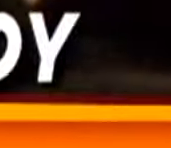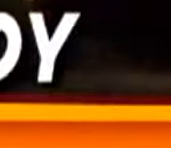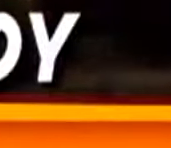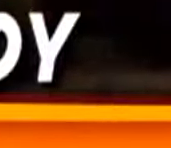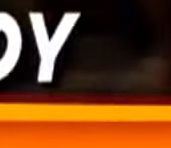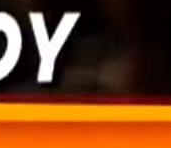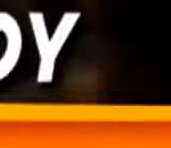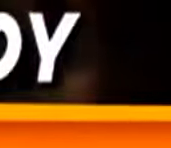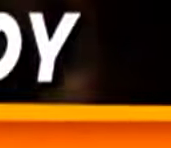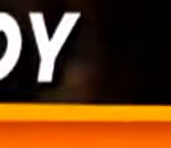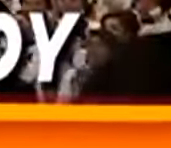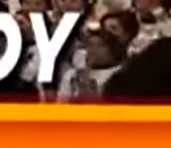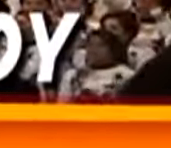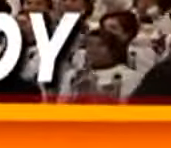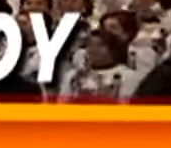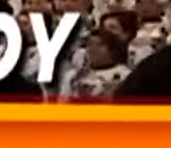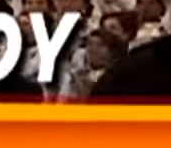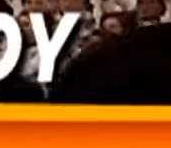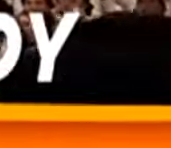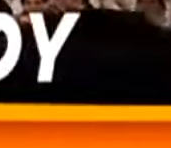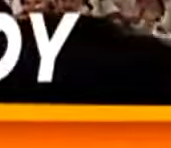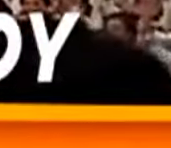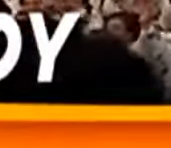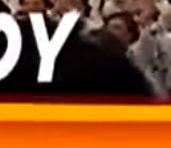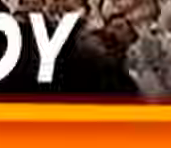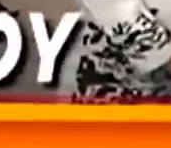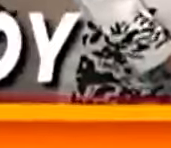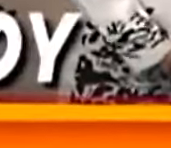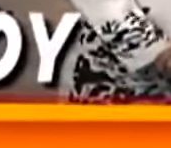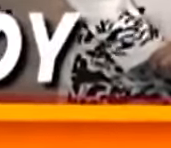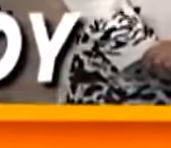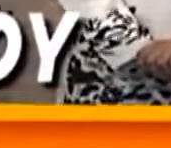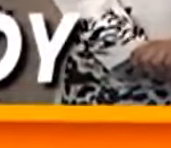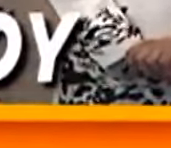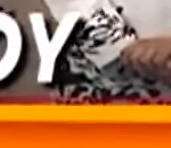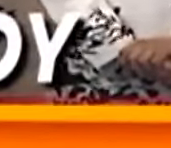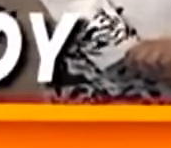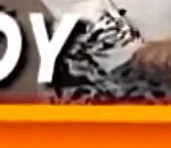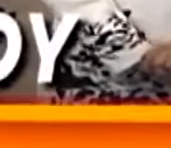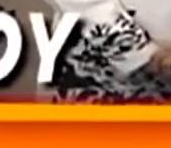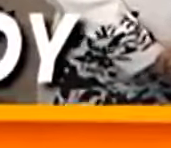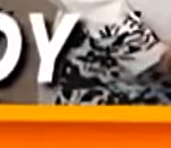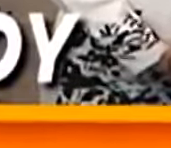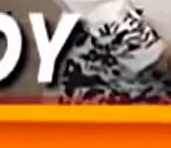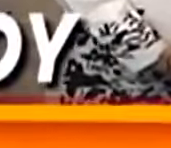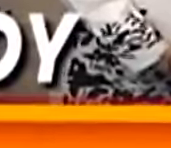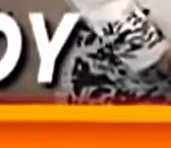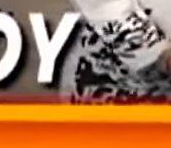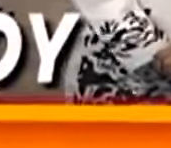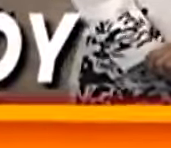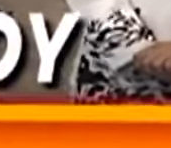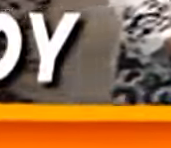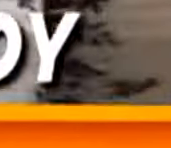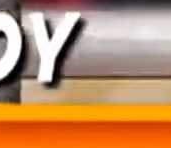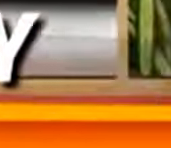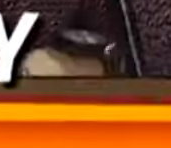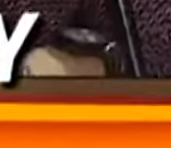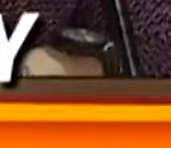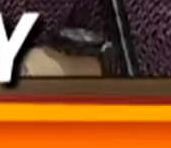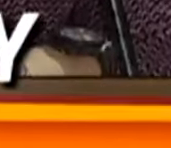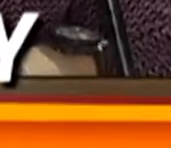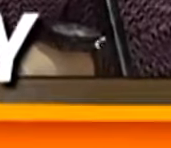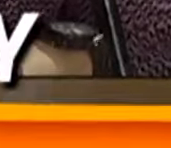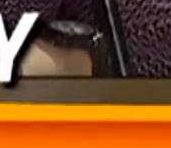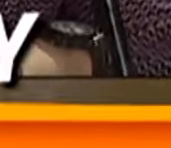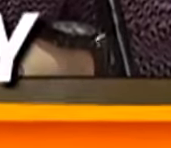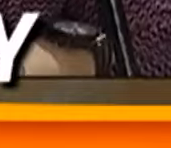Pastor Apollo Quimbuloy, pinakontempt at pinaaresto na ng kamera dahil sa di pagsipot sa pagdinig kaugnay ng prangkisa ng SMNI.